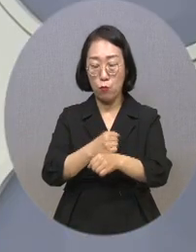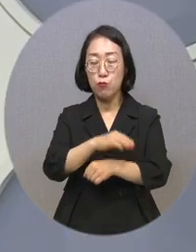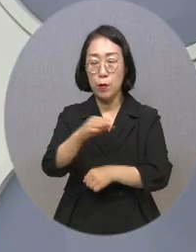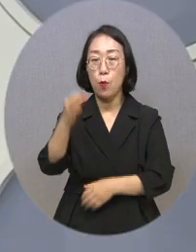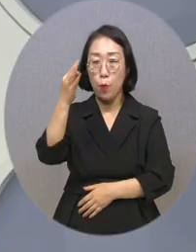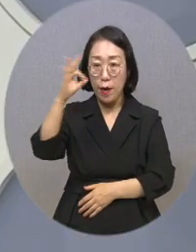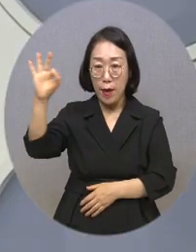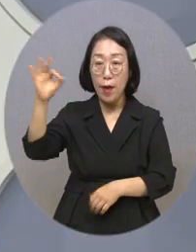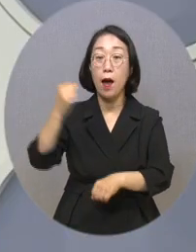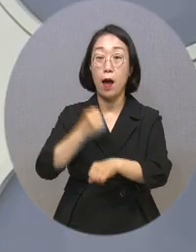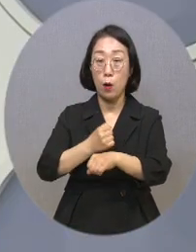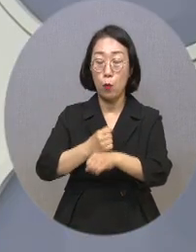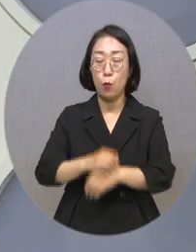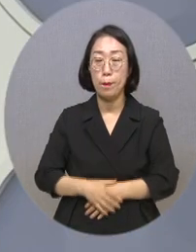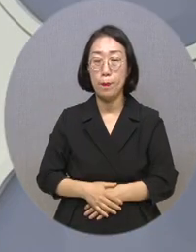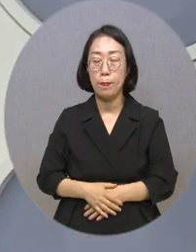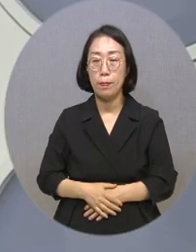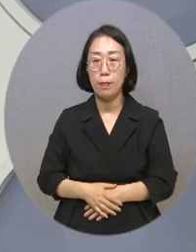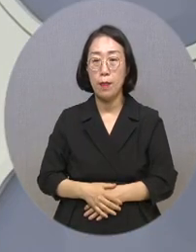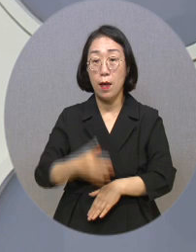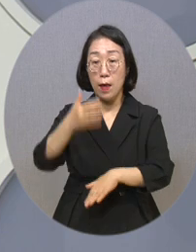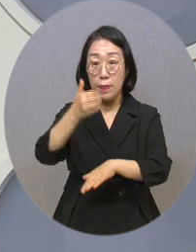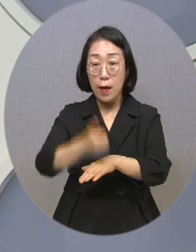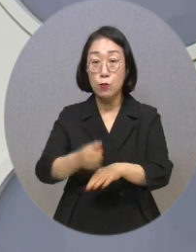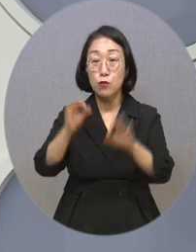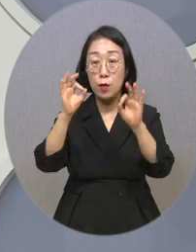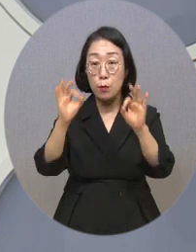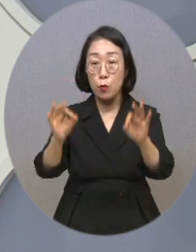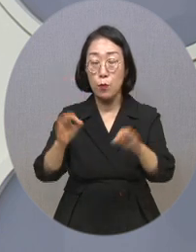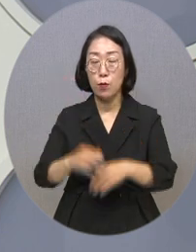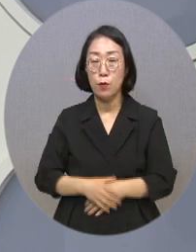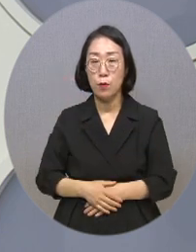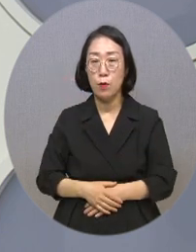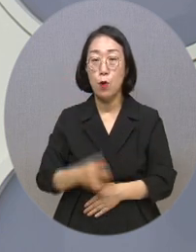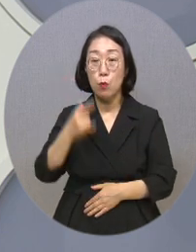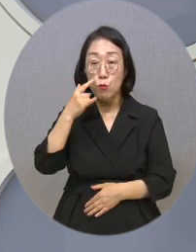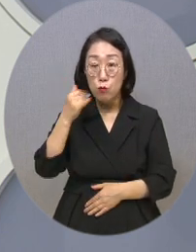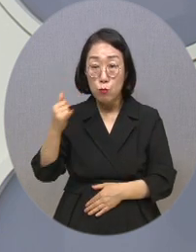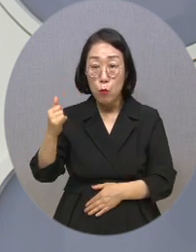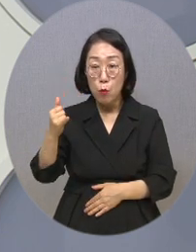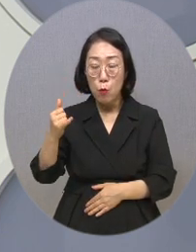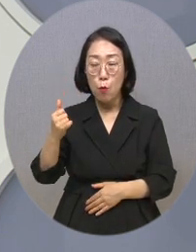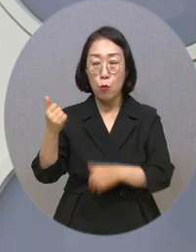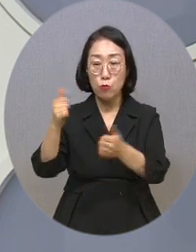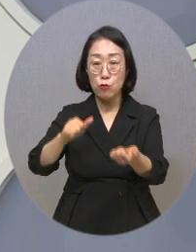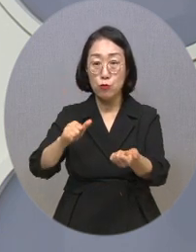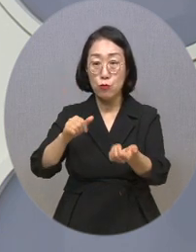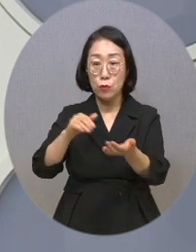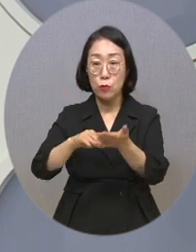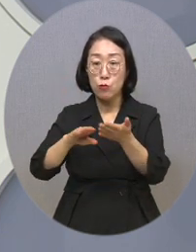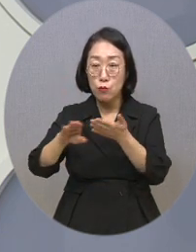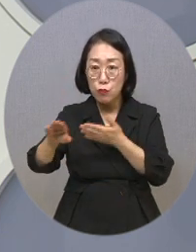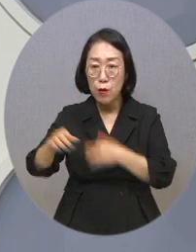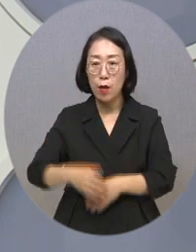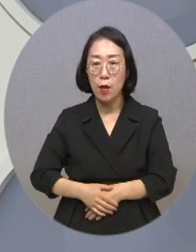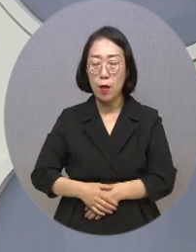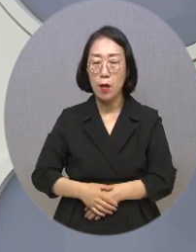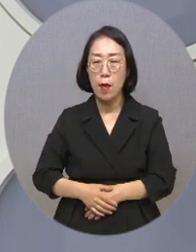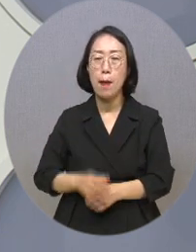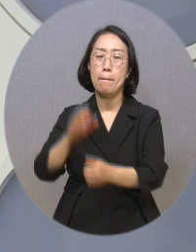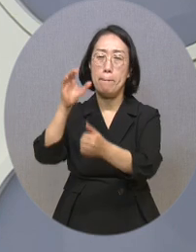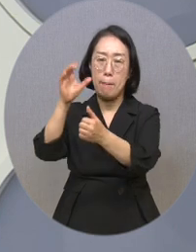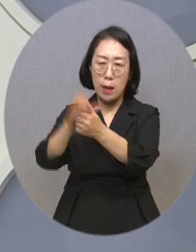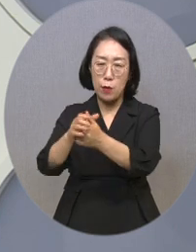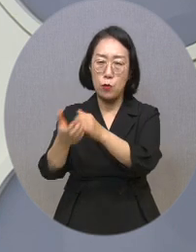하고 나중에 뭐 혹시 기회가 될지 모르겠습니다만은 부모 사후를 위한 뭐 신탁 같은 거를 하면은 그런